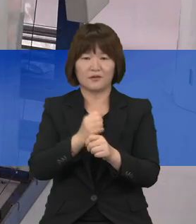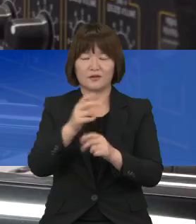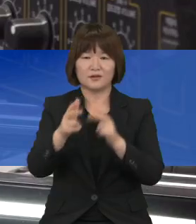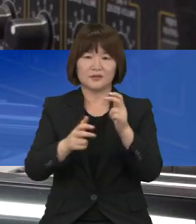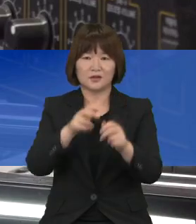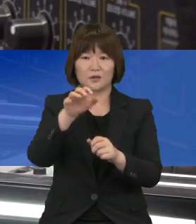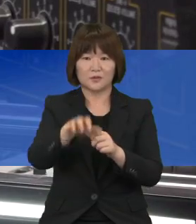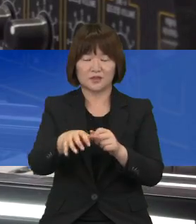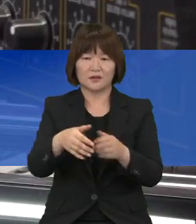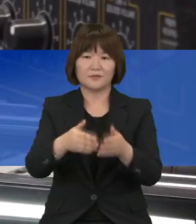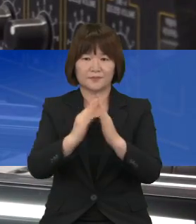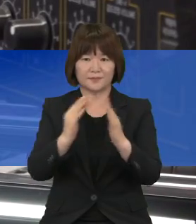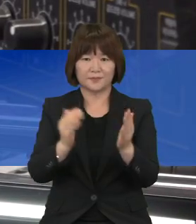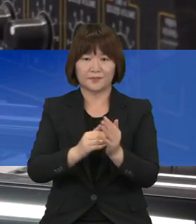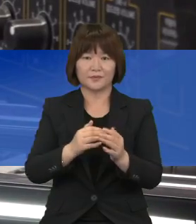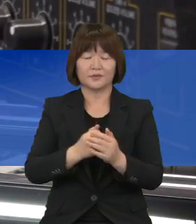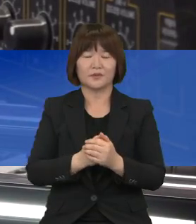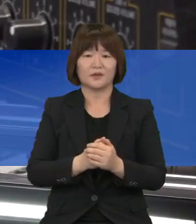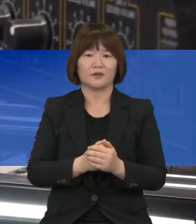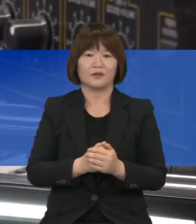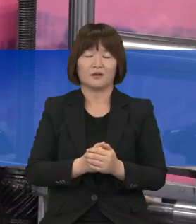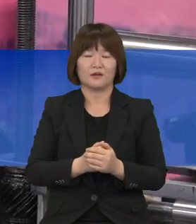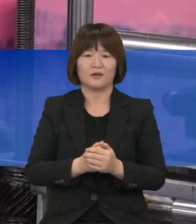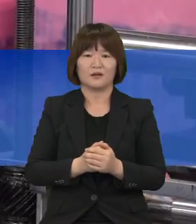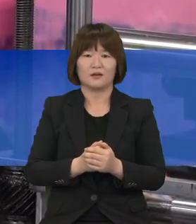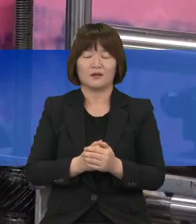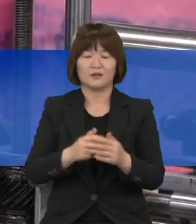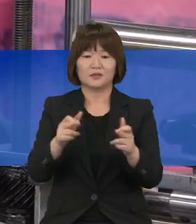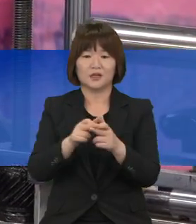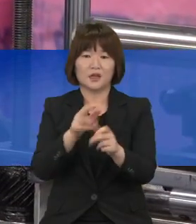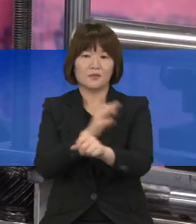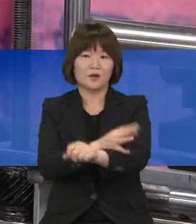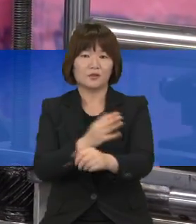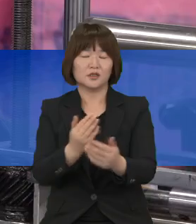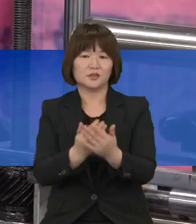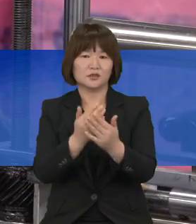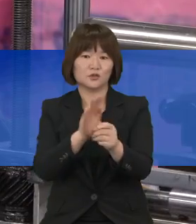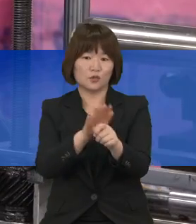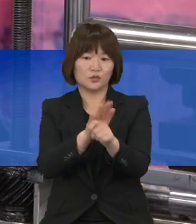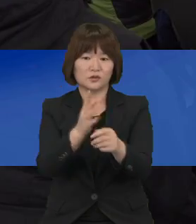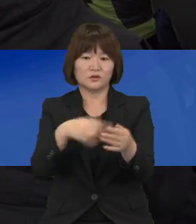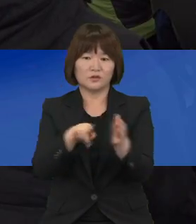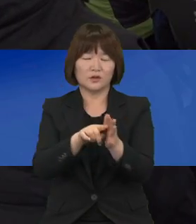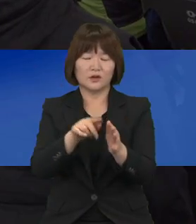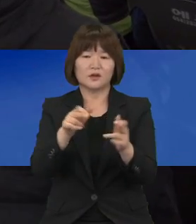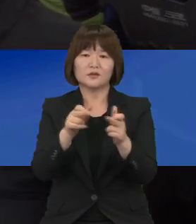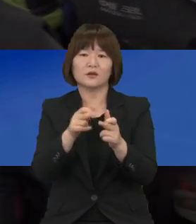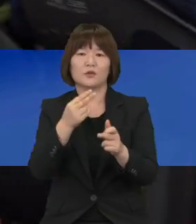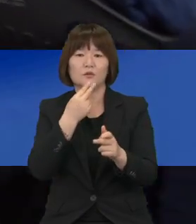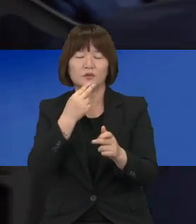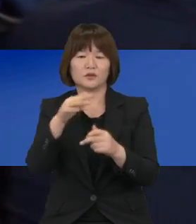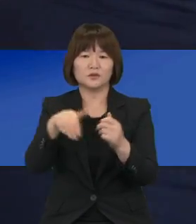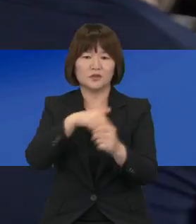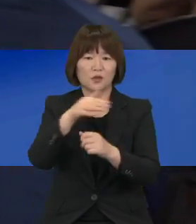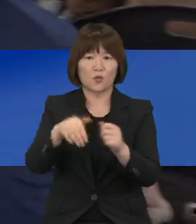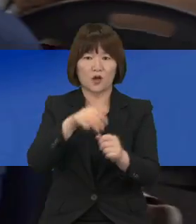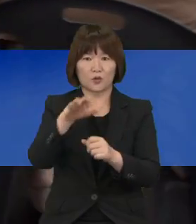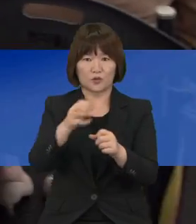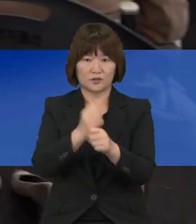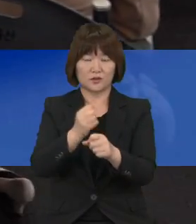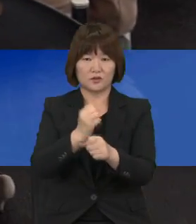작업장을 건립했습니다. 신축 작업장 건물은 장애인 편의 증진을 위한 장애물 없는 생활 환경으로